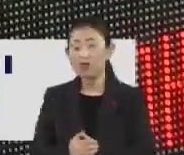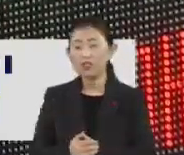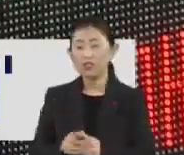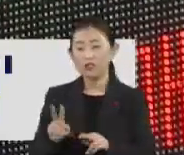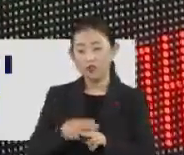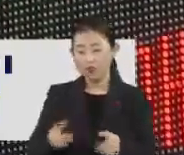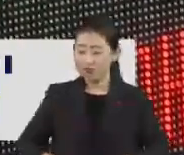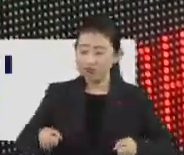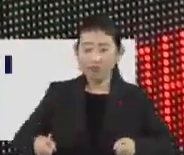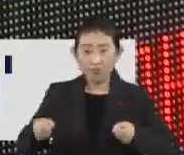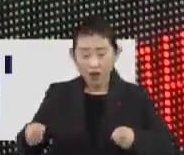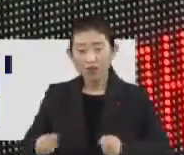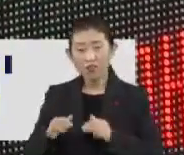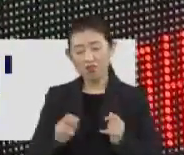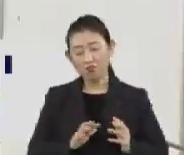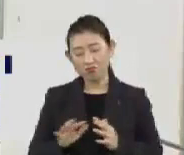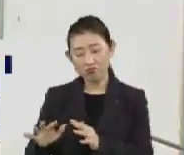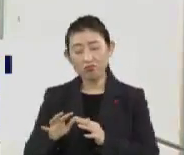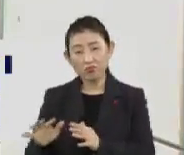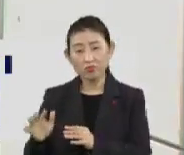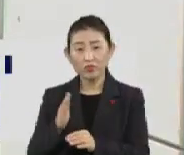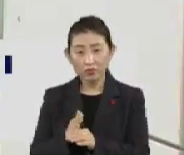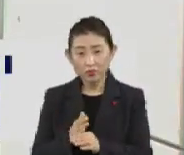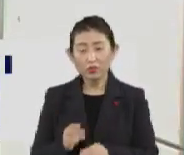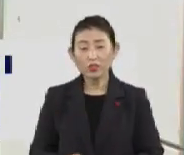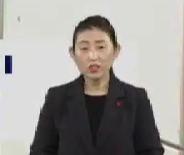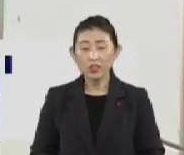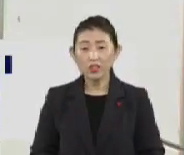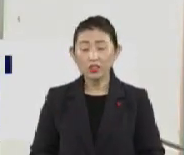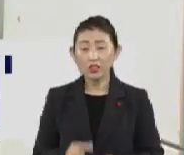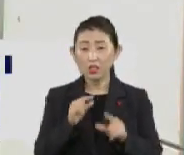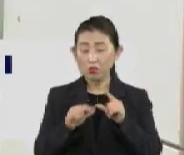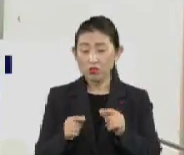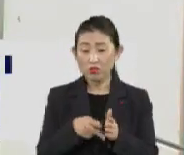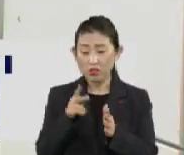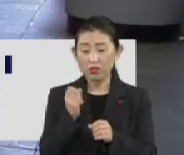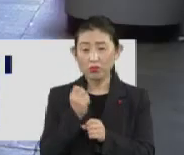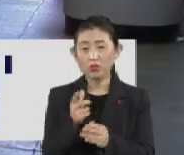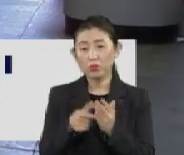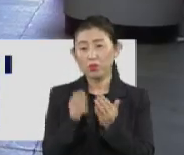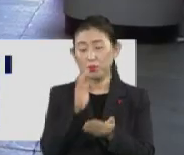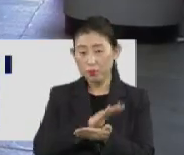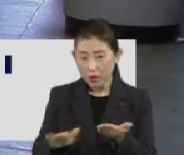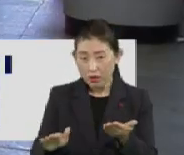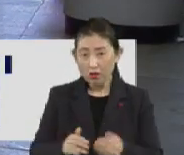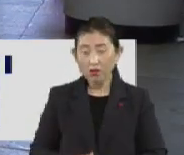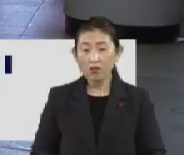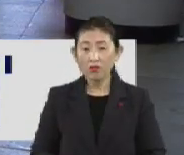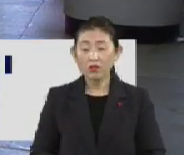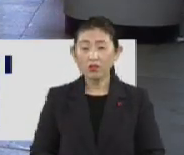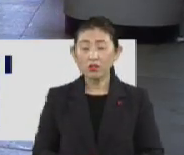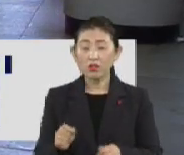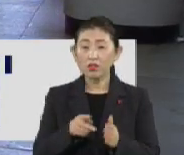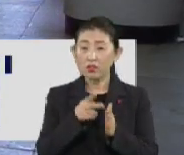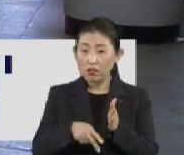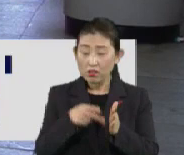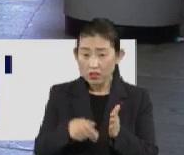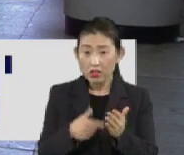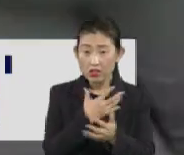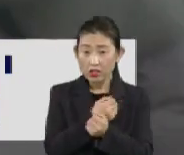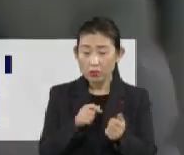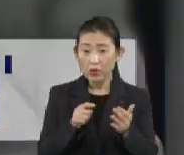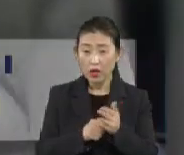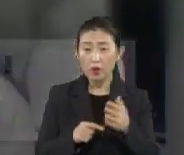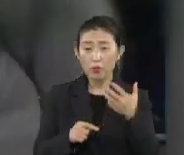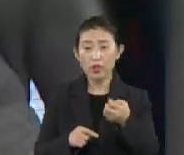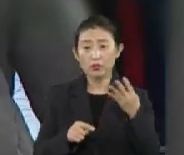선물 세트 등을 든 귀성객들의 발걸음이 이어졌고 일부 열차는 매진되기도 했습니다. 설 특별 수송 열차